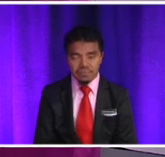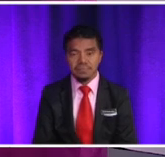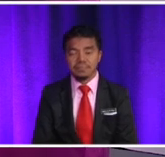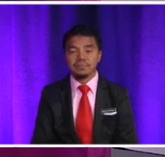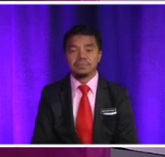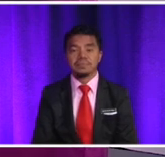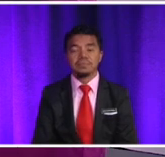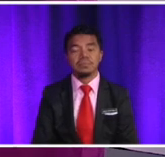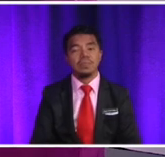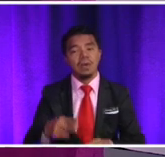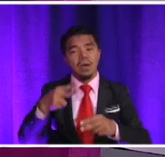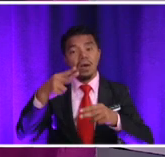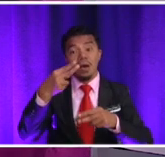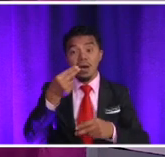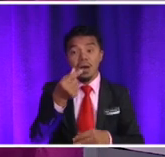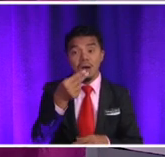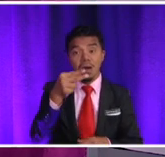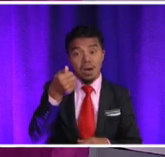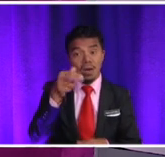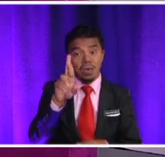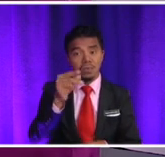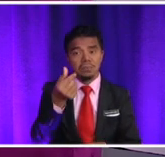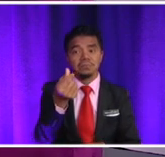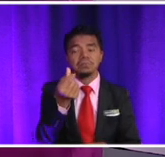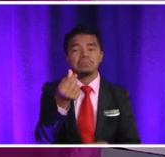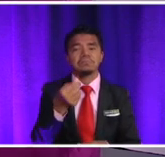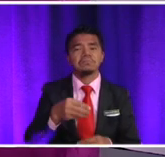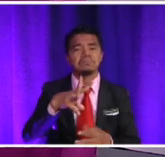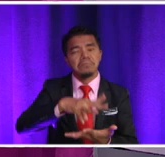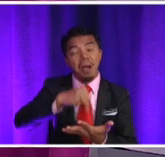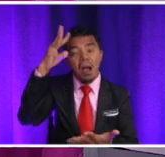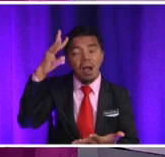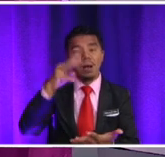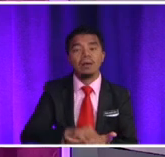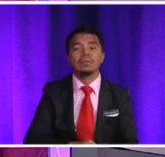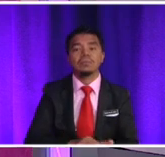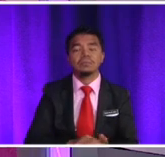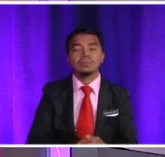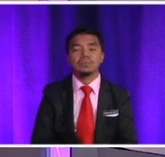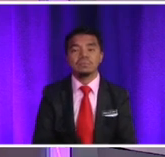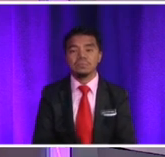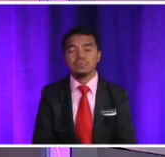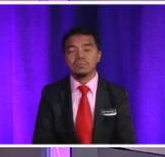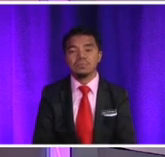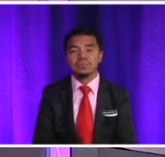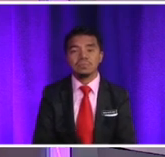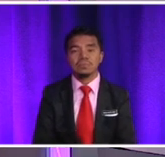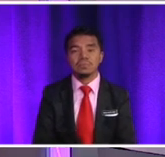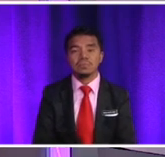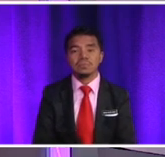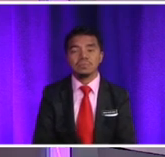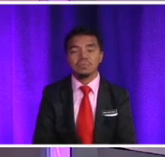jadi kalau kita lihat dekat sini murid saya dan paham mereka